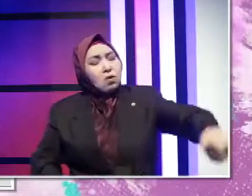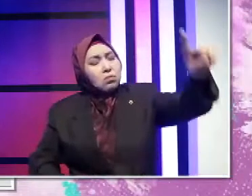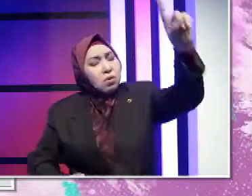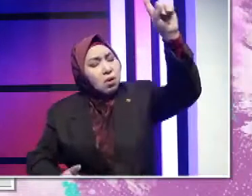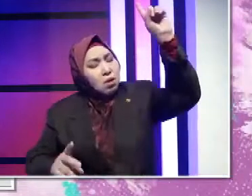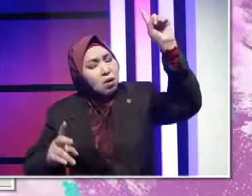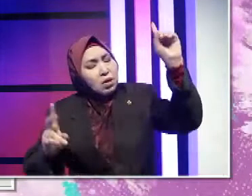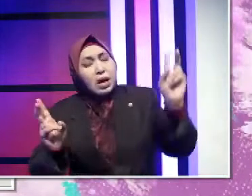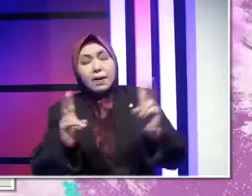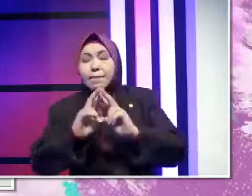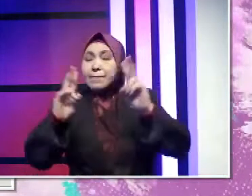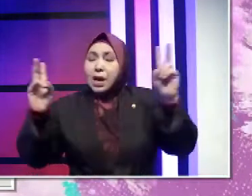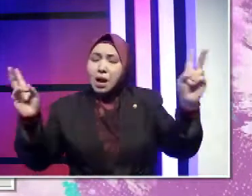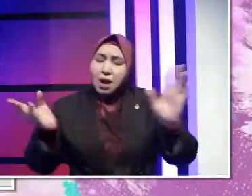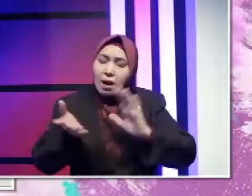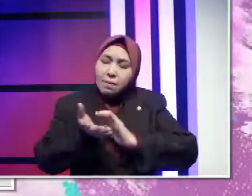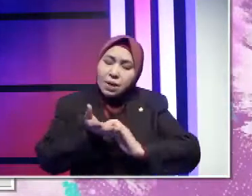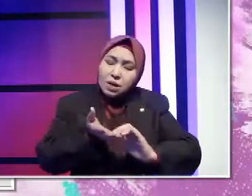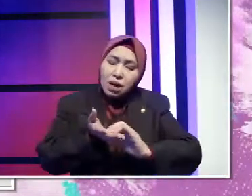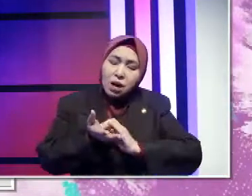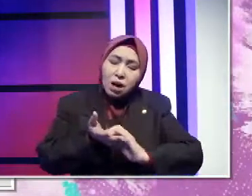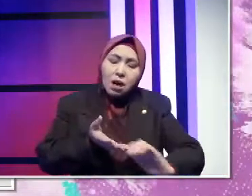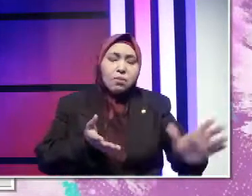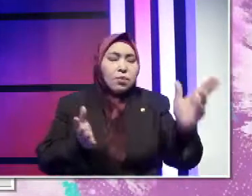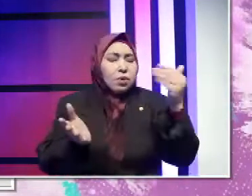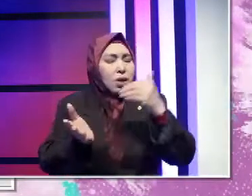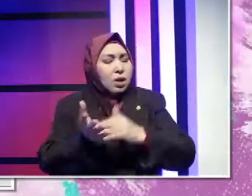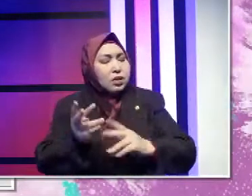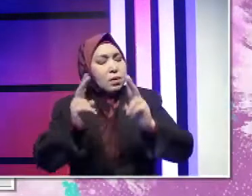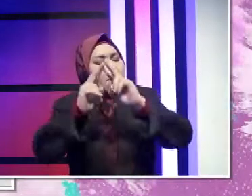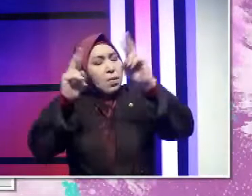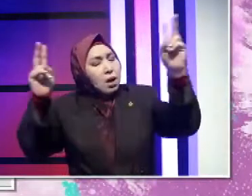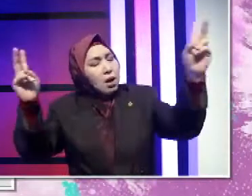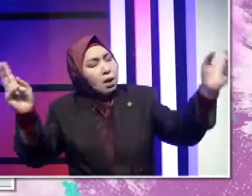إنه هو الغفور